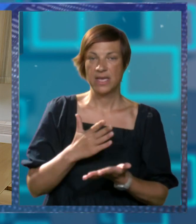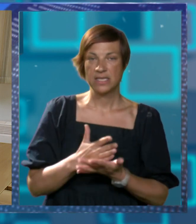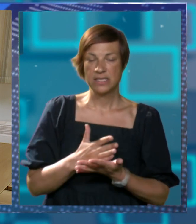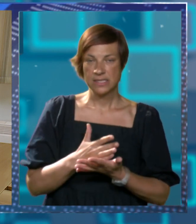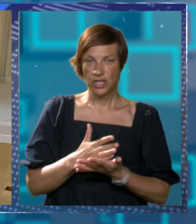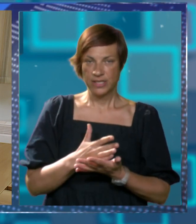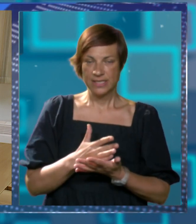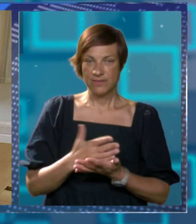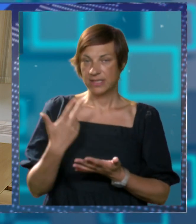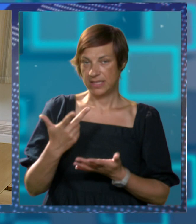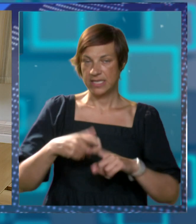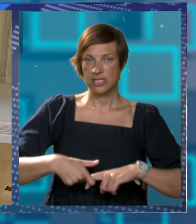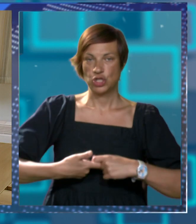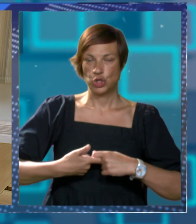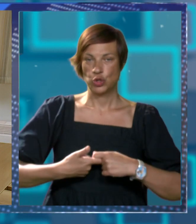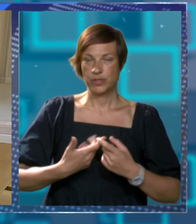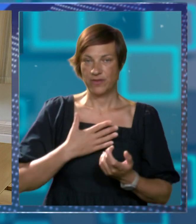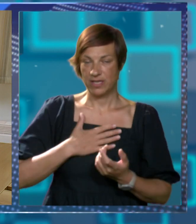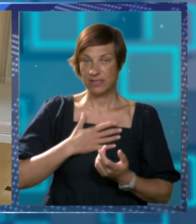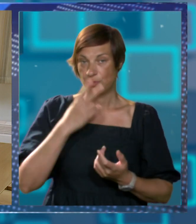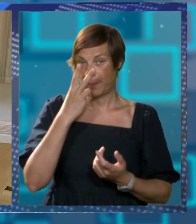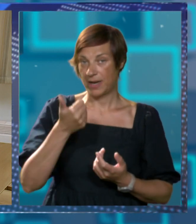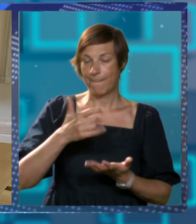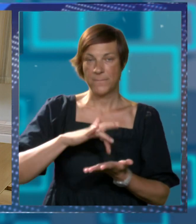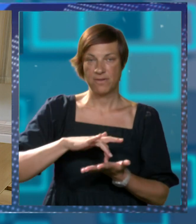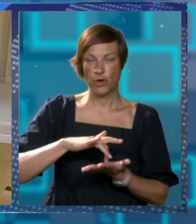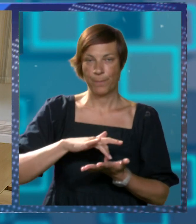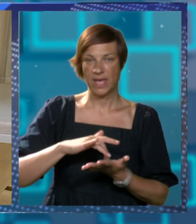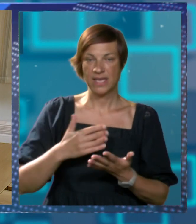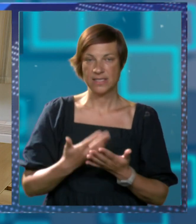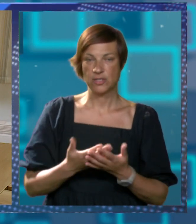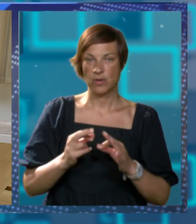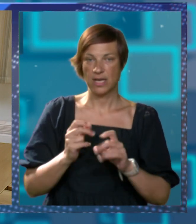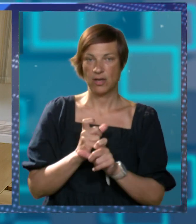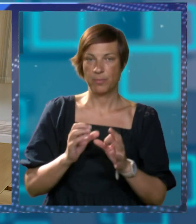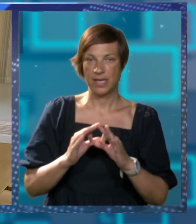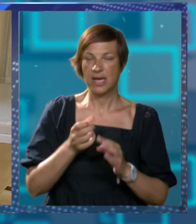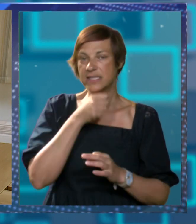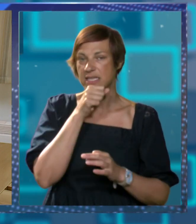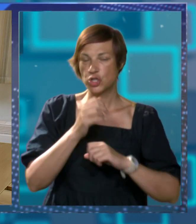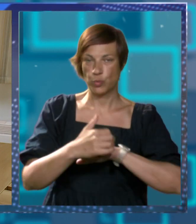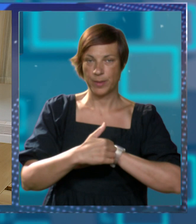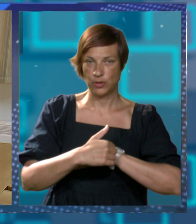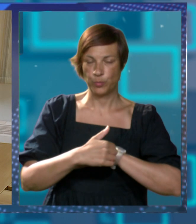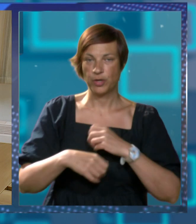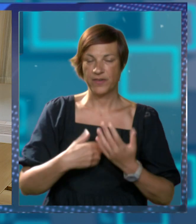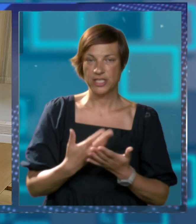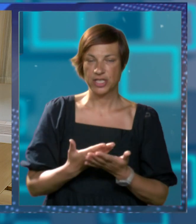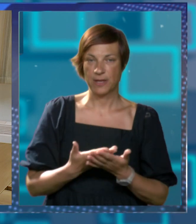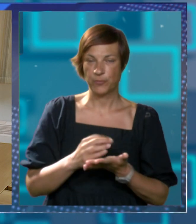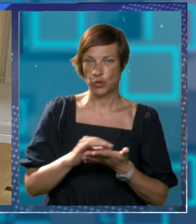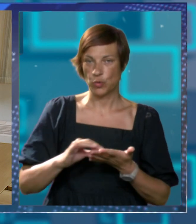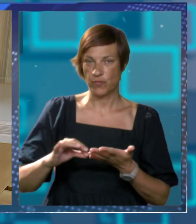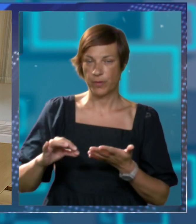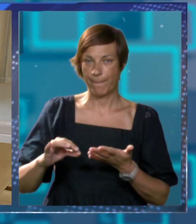svakako tri su stvari iz moje perspektive na prvom mjestu. To su aglomeracija Župa Dubrovačka.